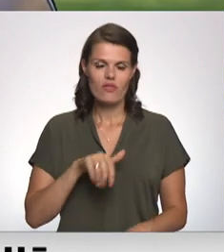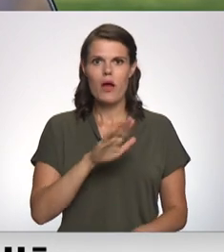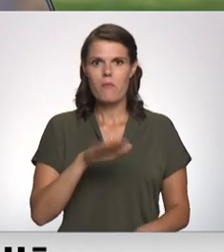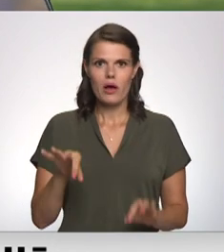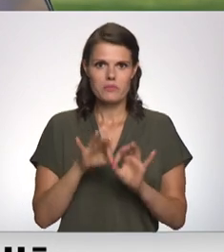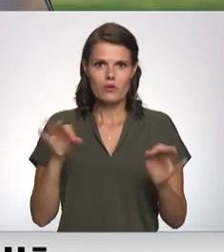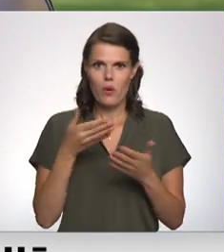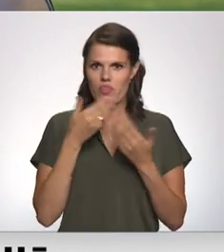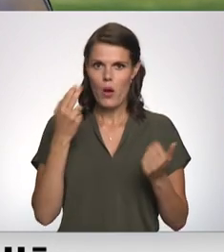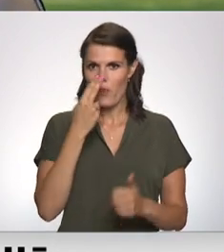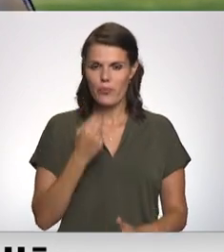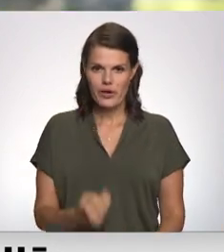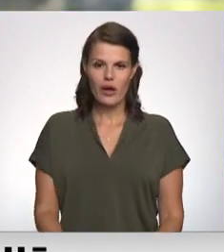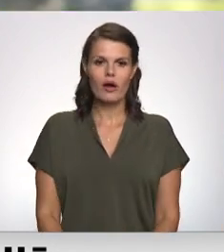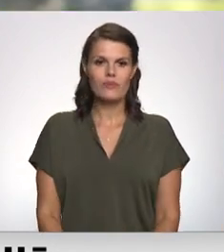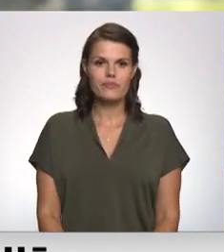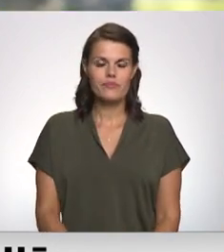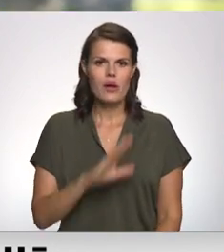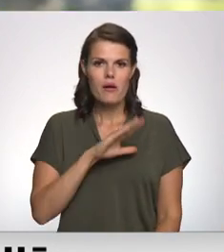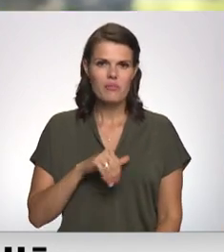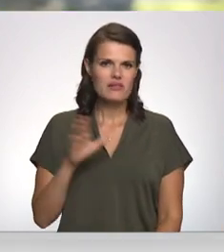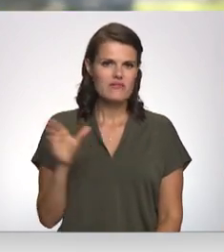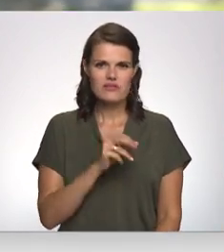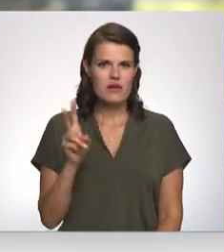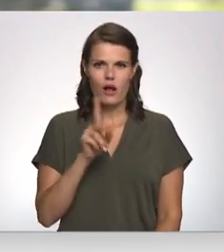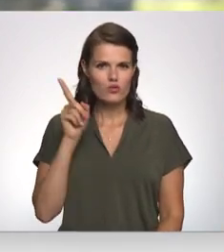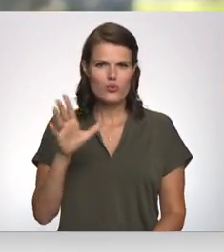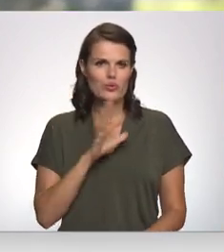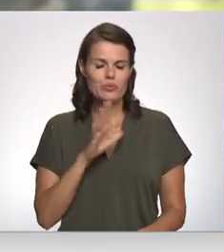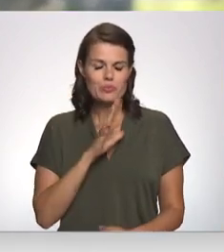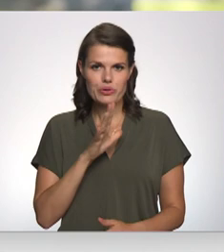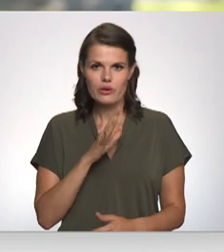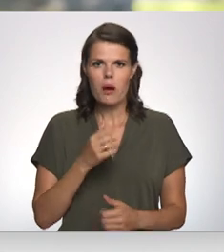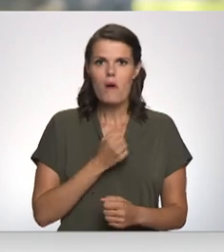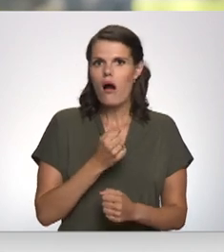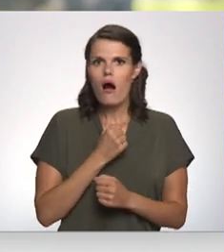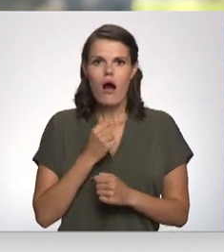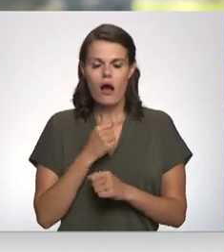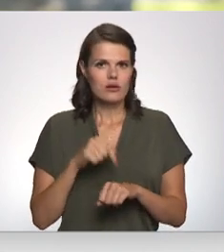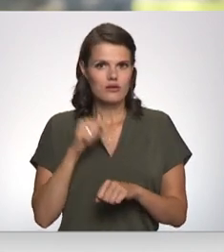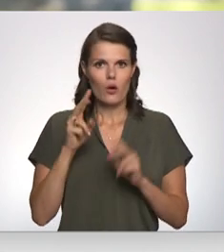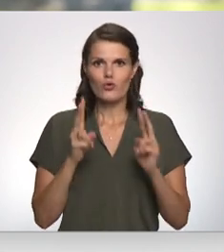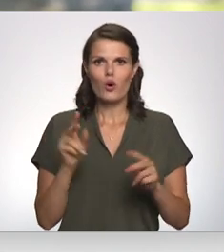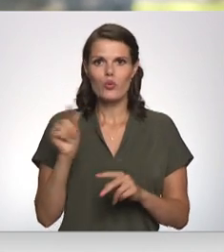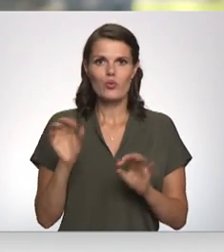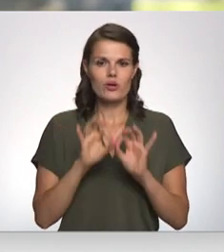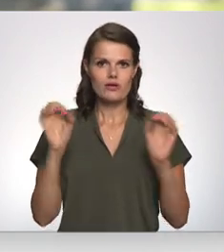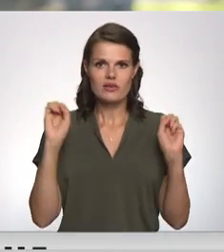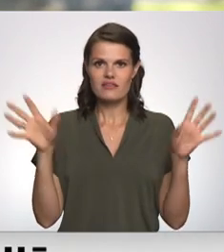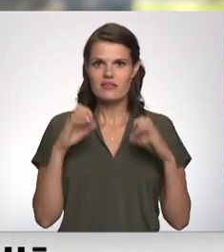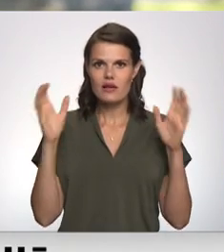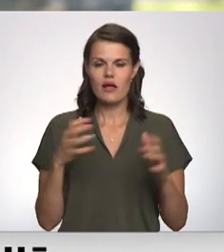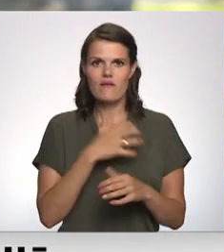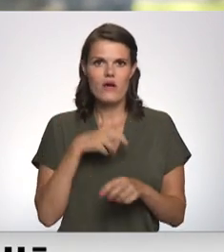sākumā neierasts. Pēc visa pārdzīvotā patstāvīgajām bailēm bija sajūta, ka tūlīt sāksies sirēnas,